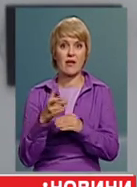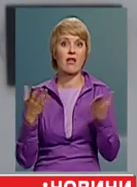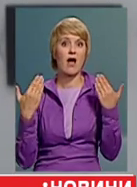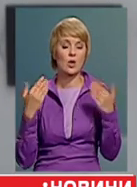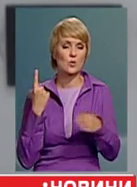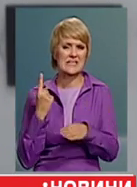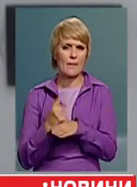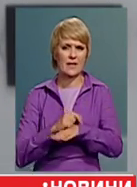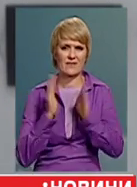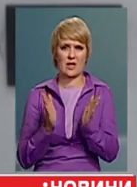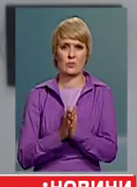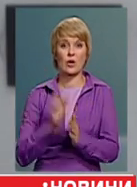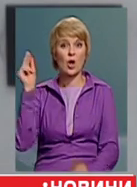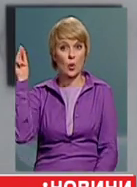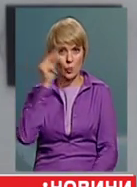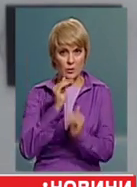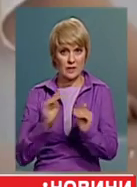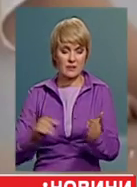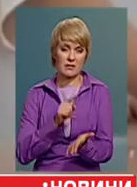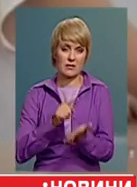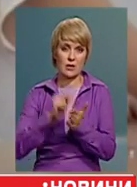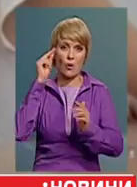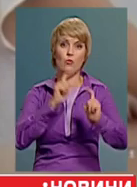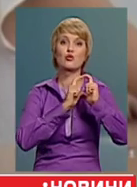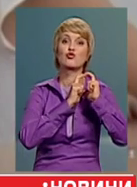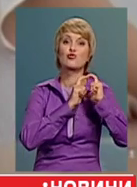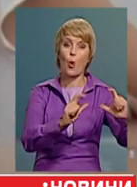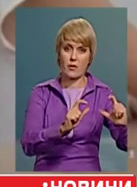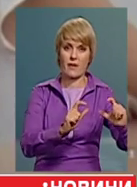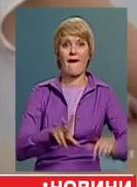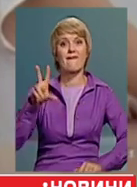максимум знань діти мають засвоювати у школі, вважають експерти у Міносвіті.